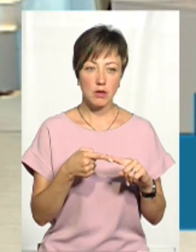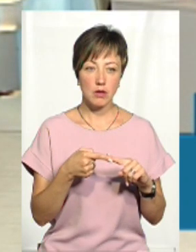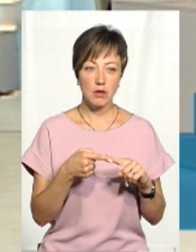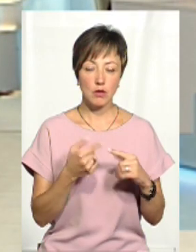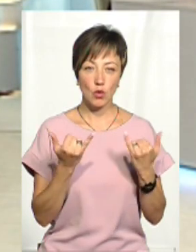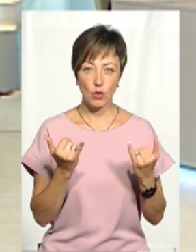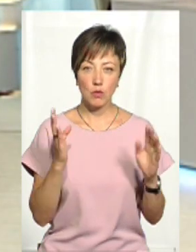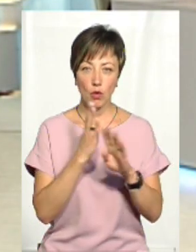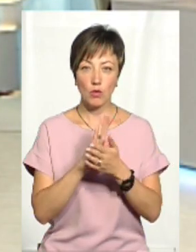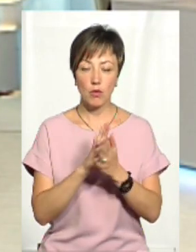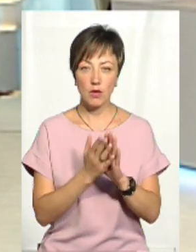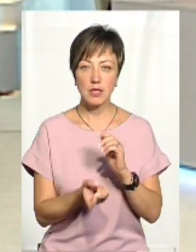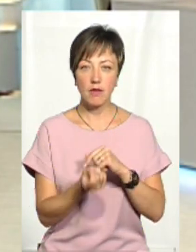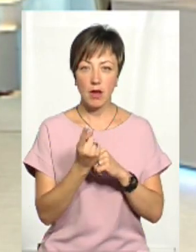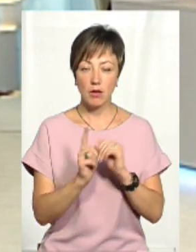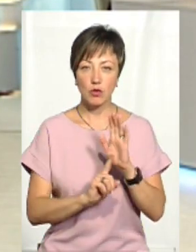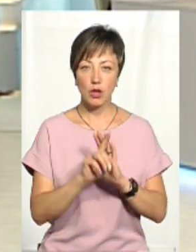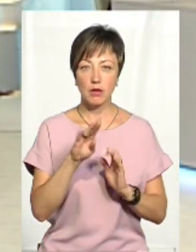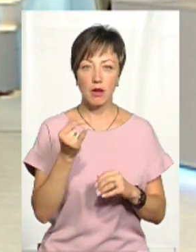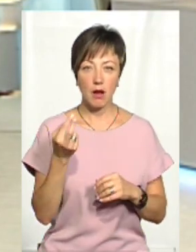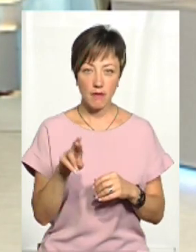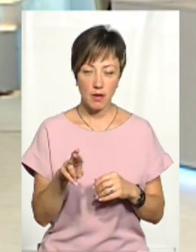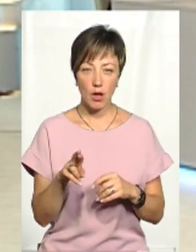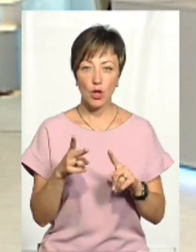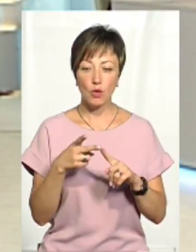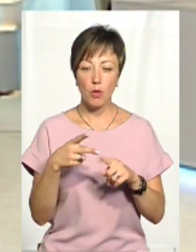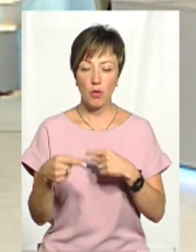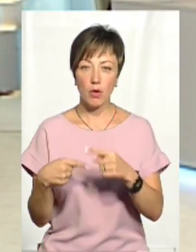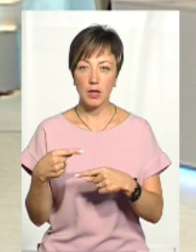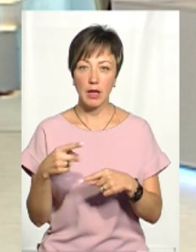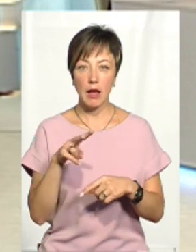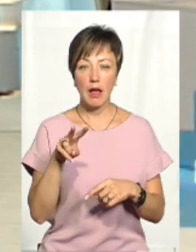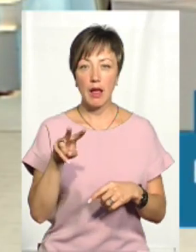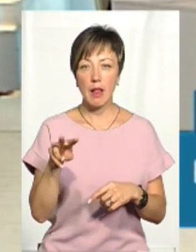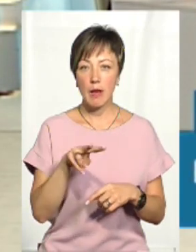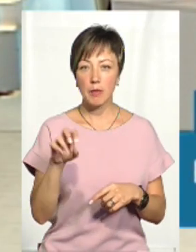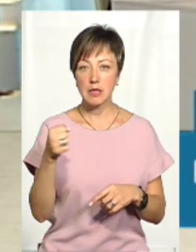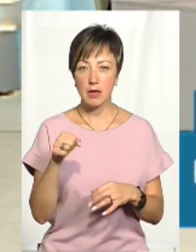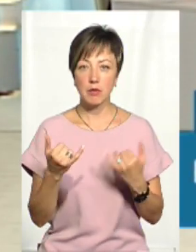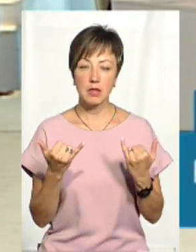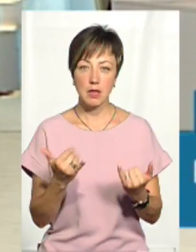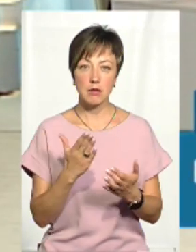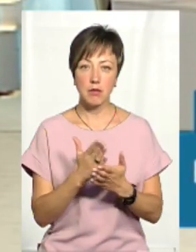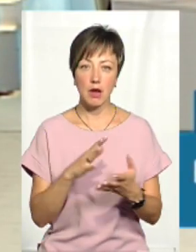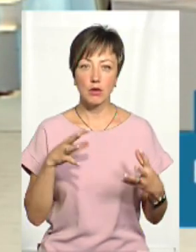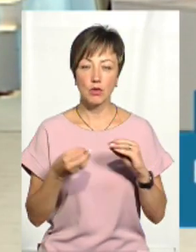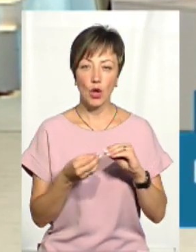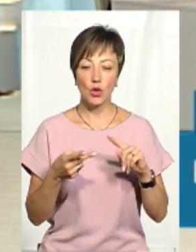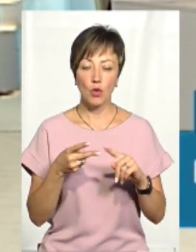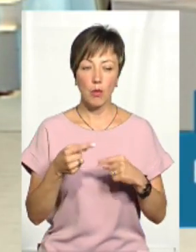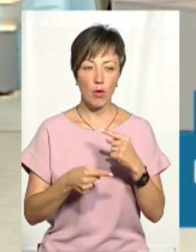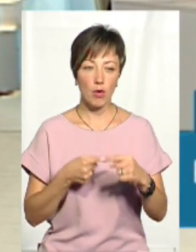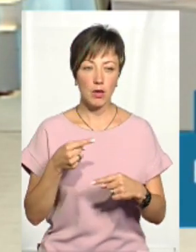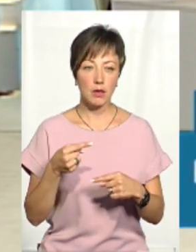сьогоднішніх погодних умовах починає з'являтися на початку травня. Друге покоління – липень-серпень. От якраз зараз ми маємо результати другого